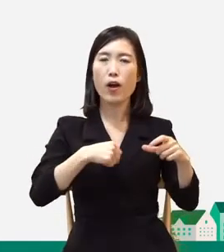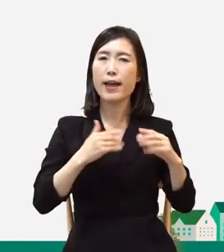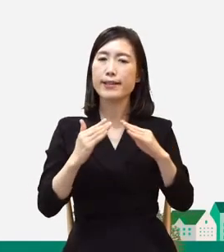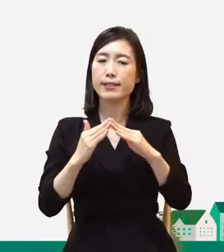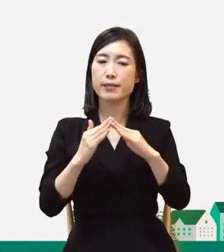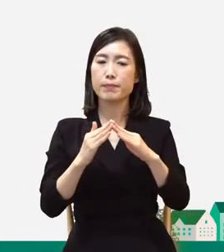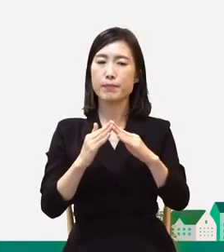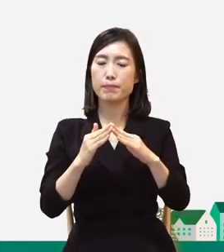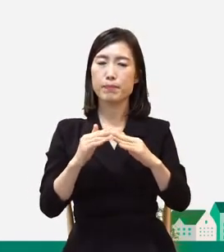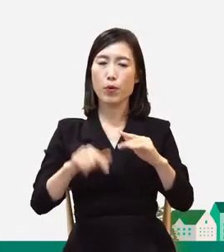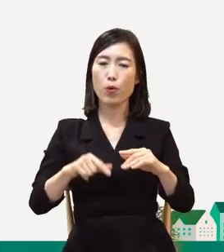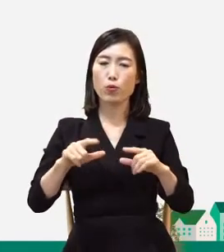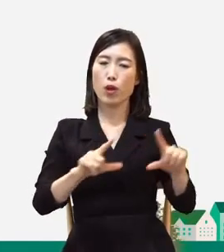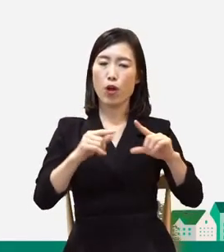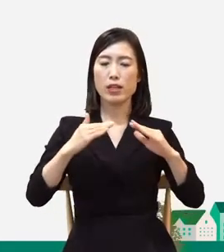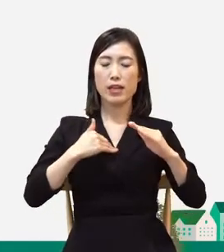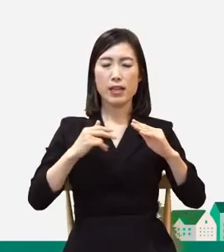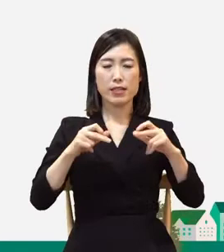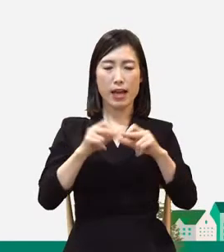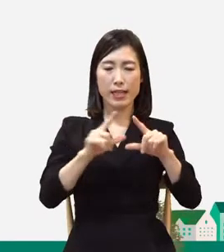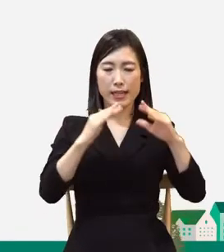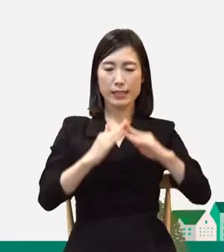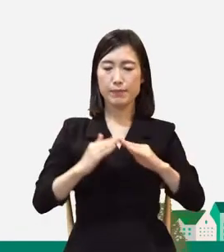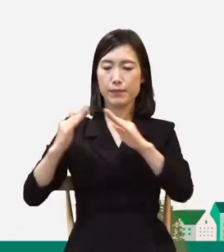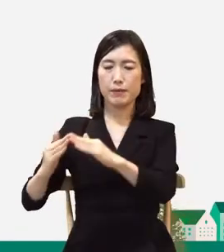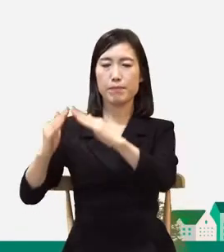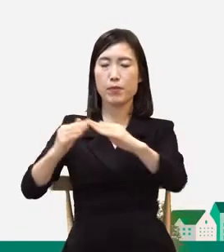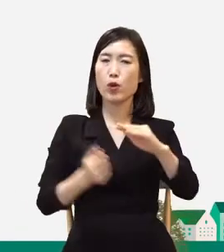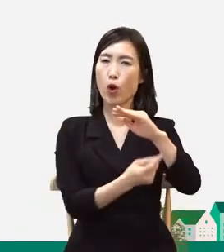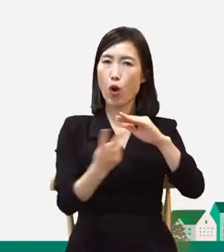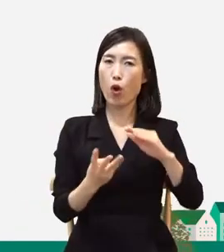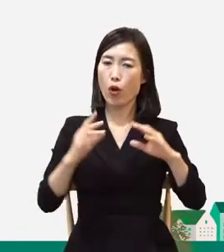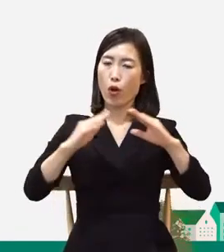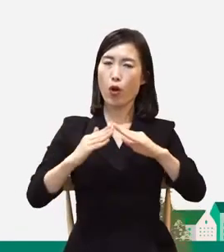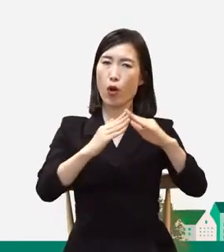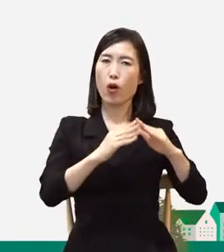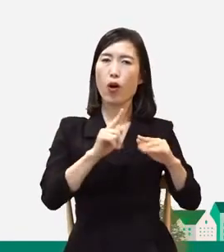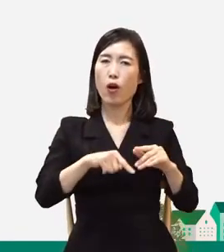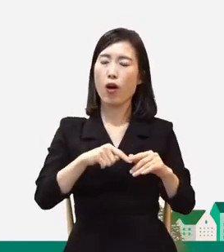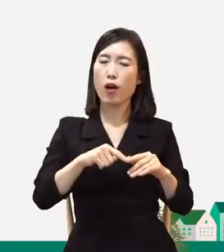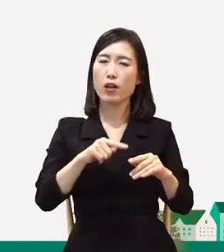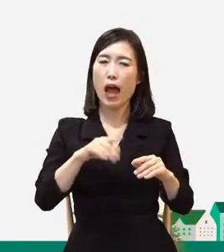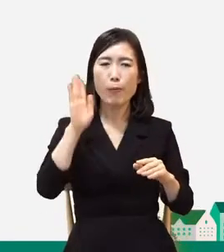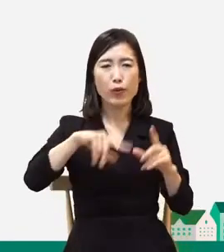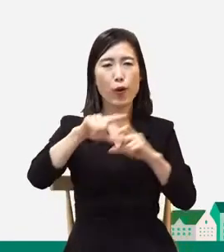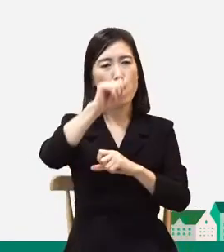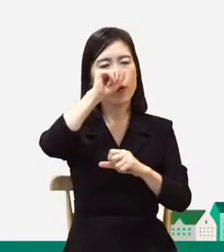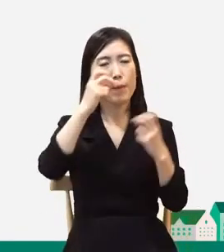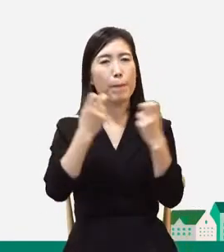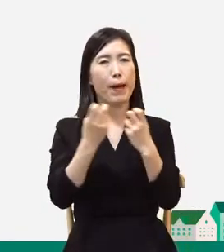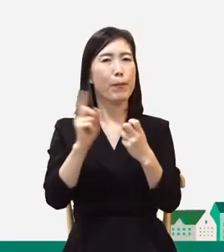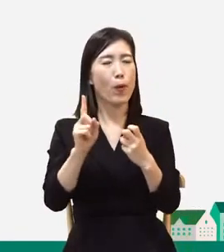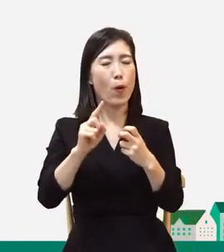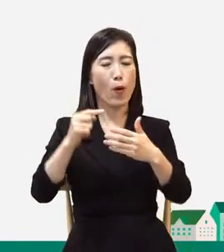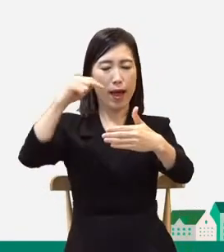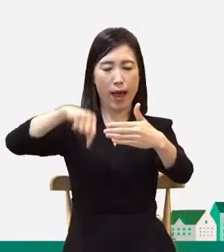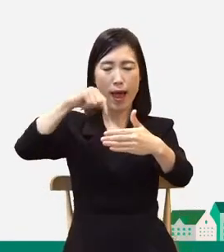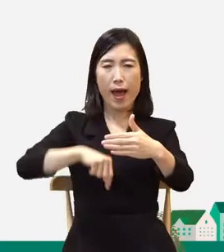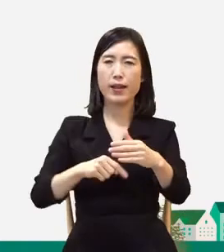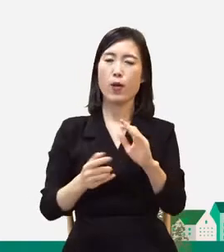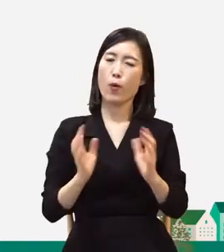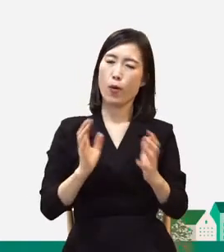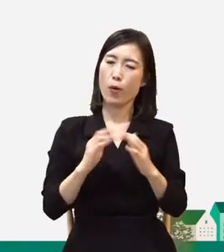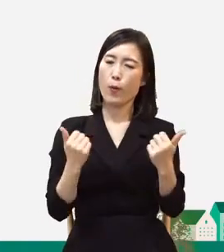좀 더 많이 이게 관심을 갖고 참여해야 되는 이유가 무엇일지 이제 저희 내부적으로도 고민이 많이 됐는데 현재로서